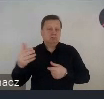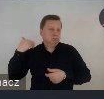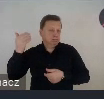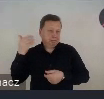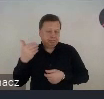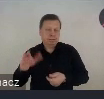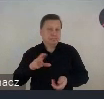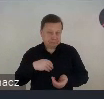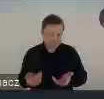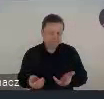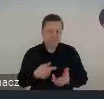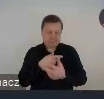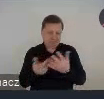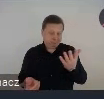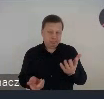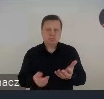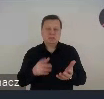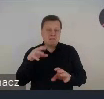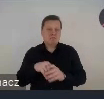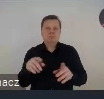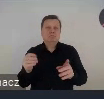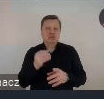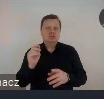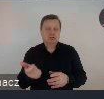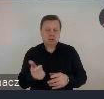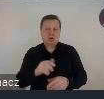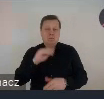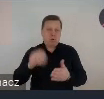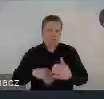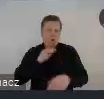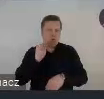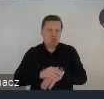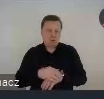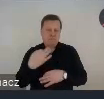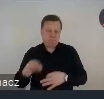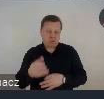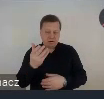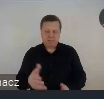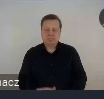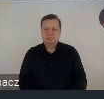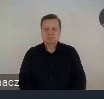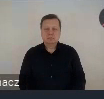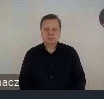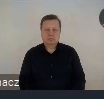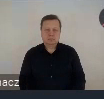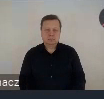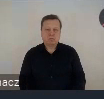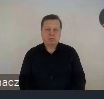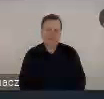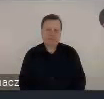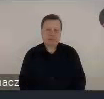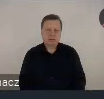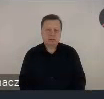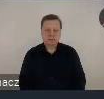No i jednym z tych elementów jest właśnie podpisywanie umów. Tylko